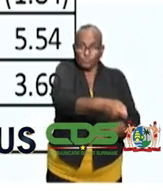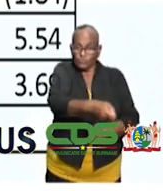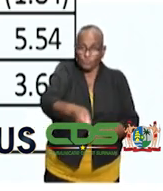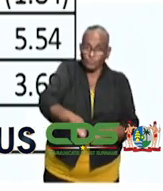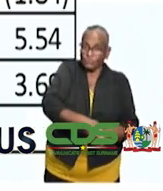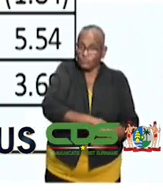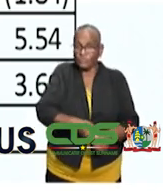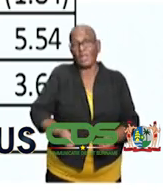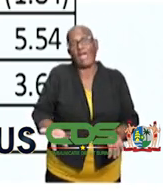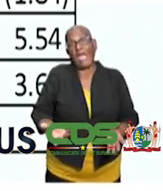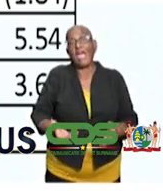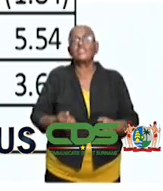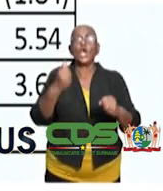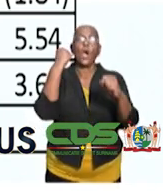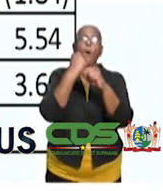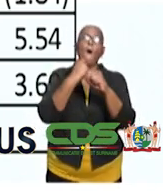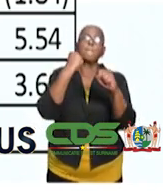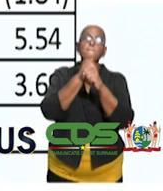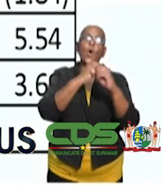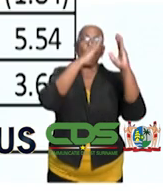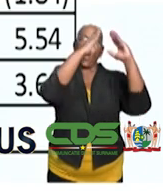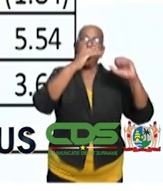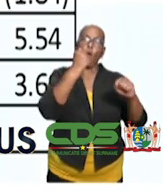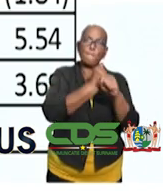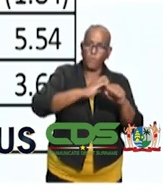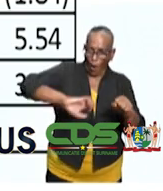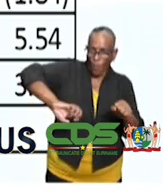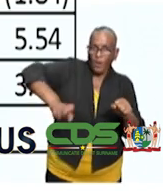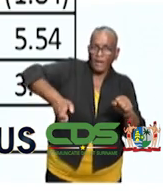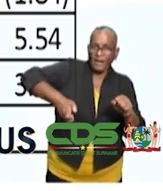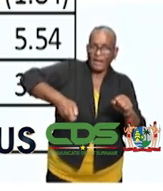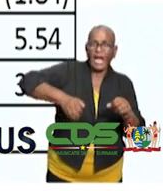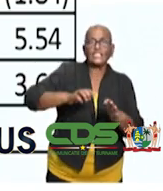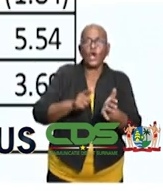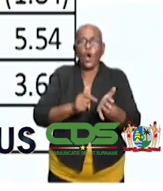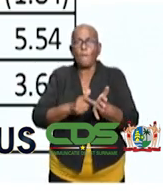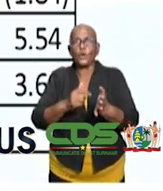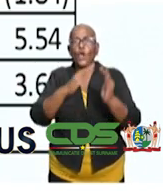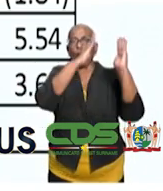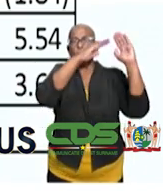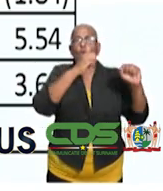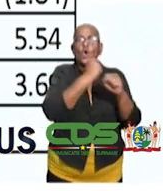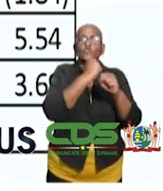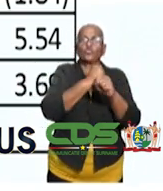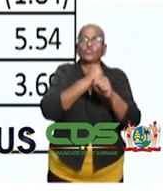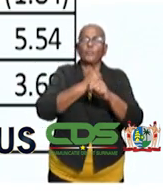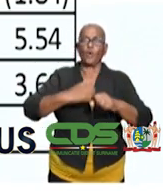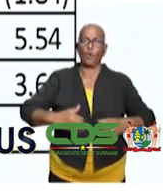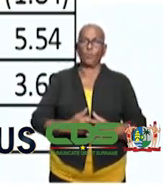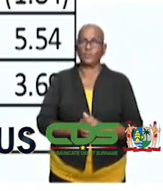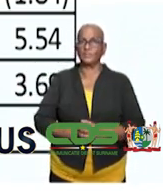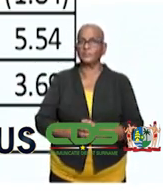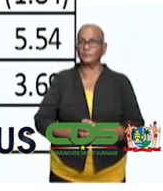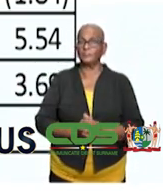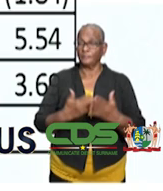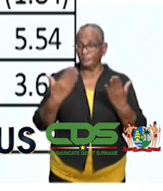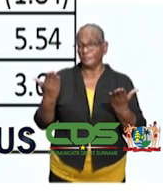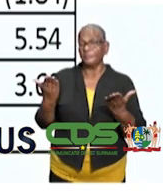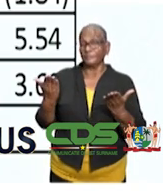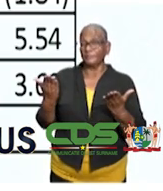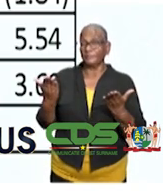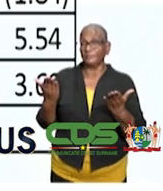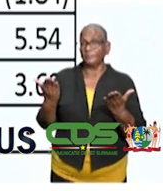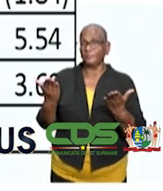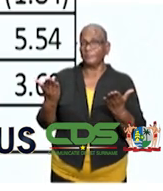en de bouwkranen. Voor deze aansluitingen, ik herhaal 20, 30B,